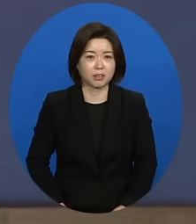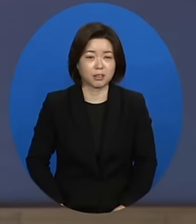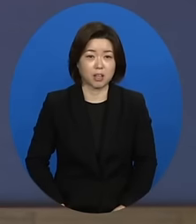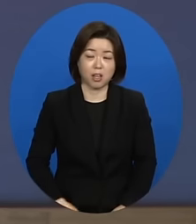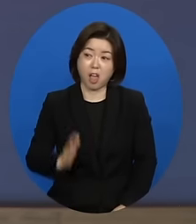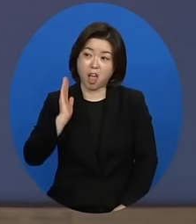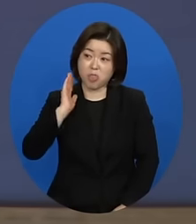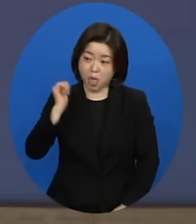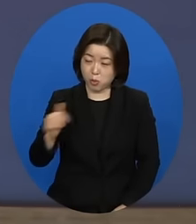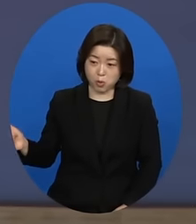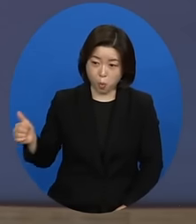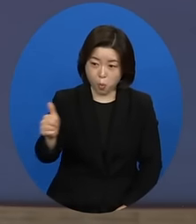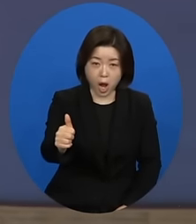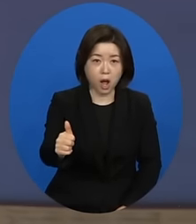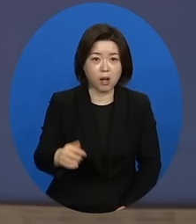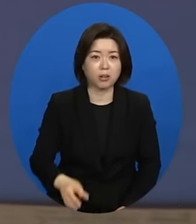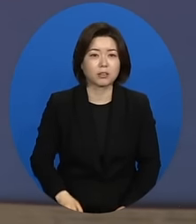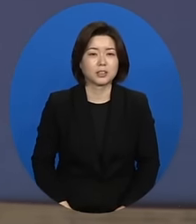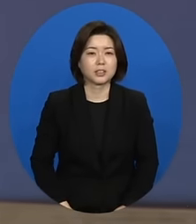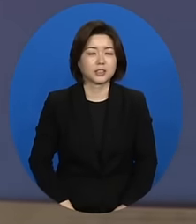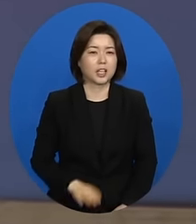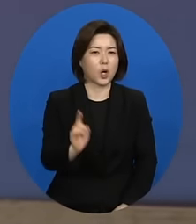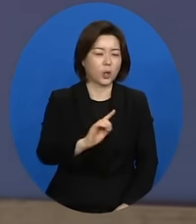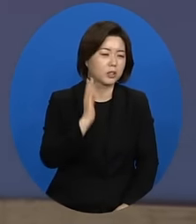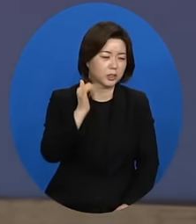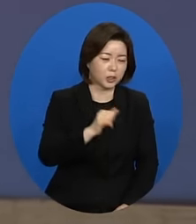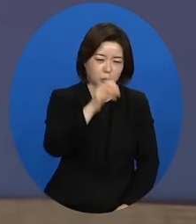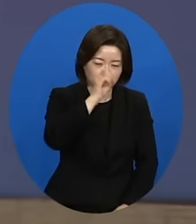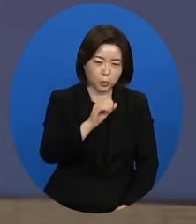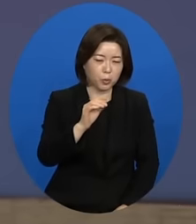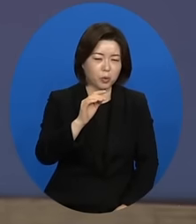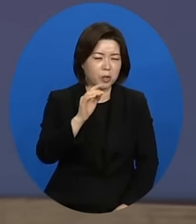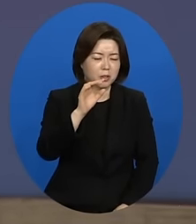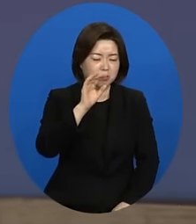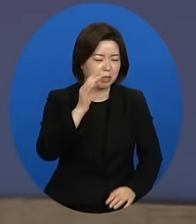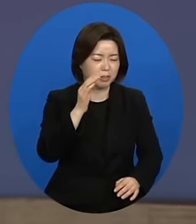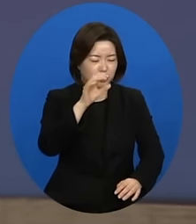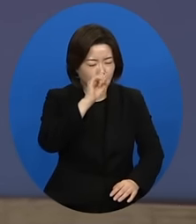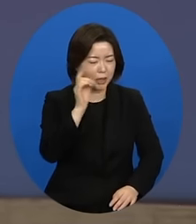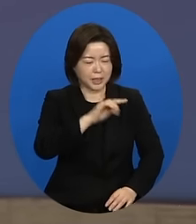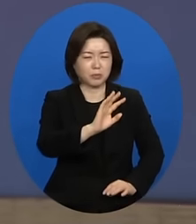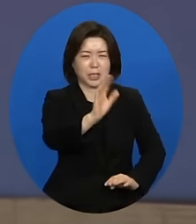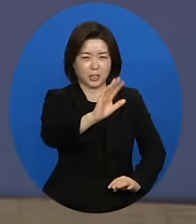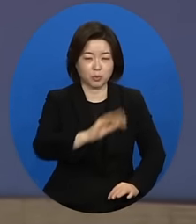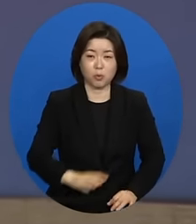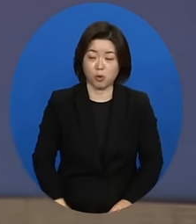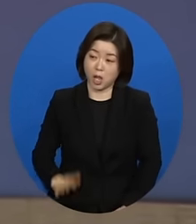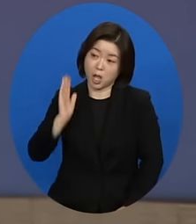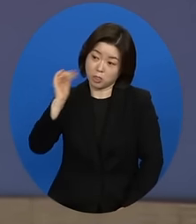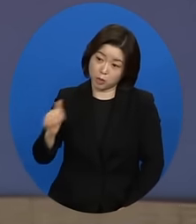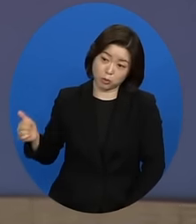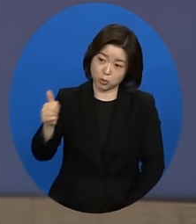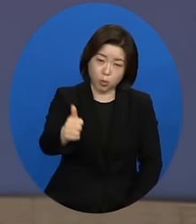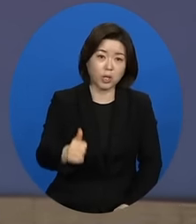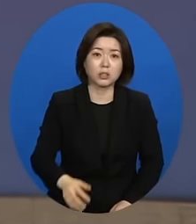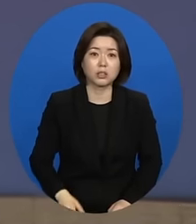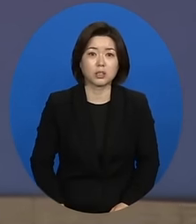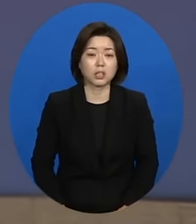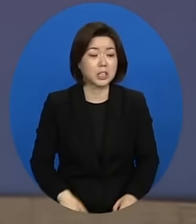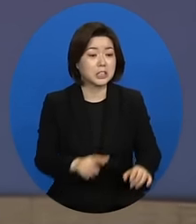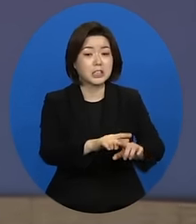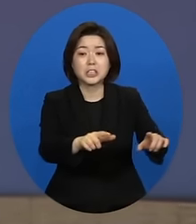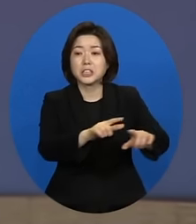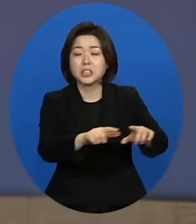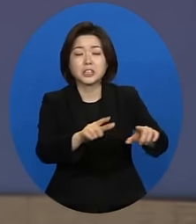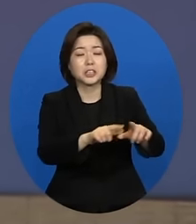대통령이 왔는데, 뭐 저는 어느 대통령이 좋고 말고를 얘기하는 게 아닙니다. 대통령이 왔는데 소민들이